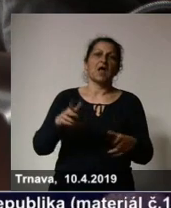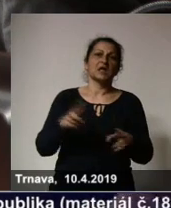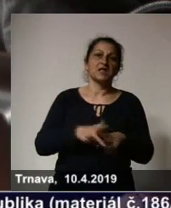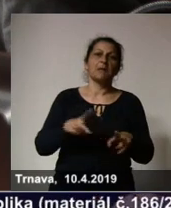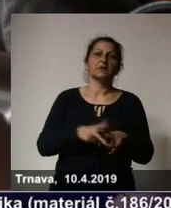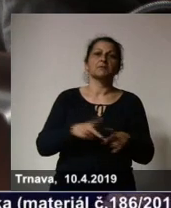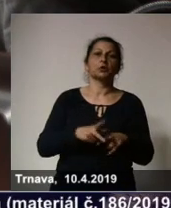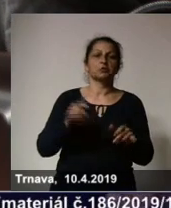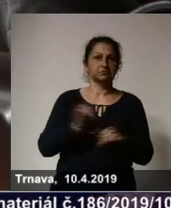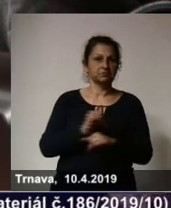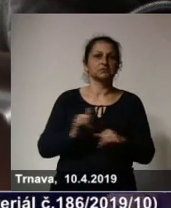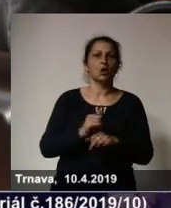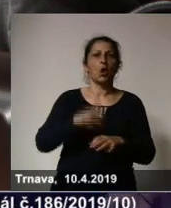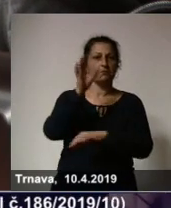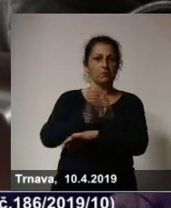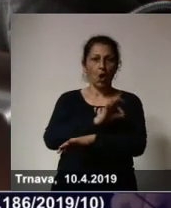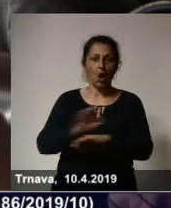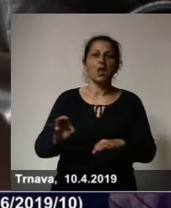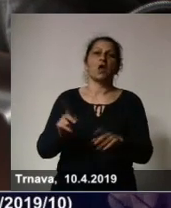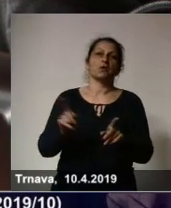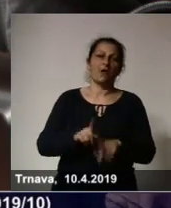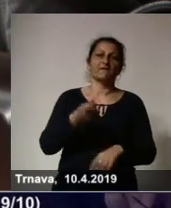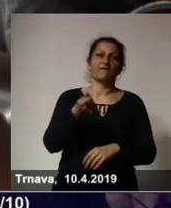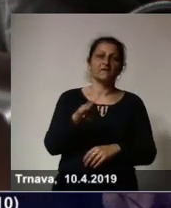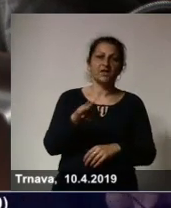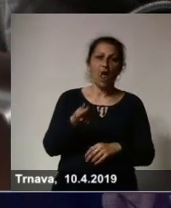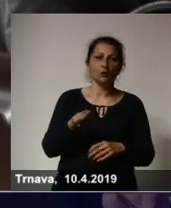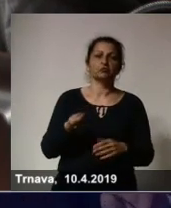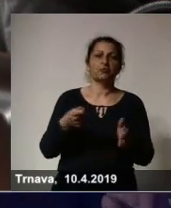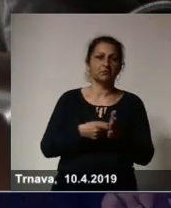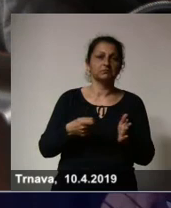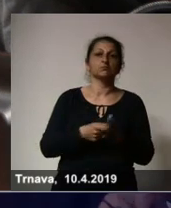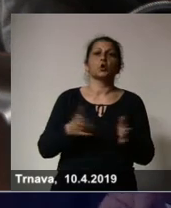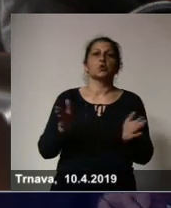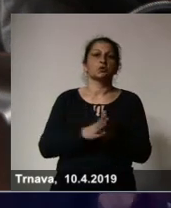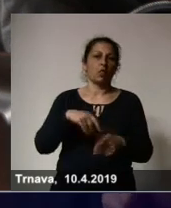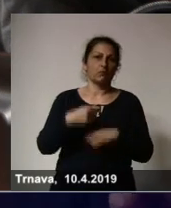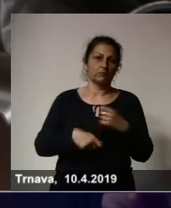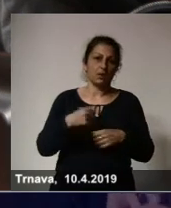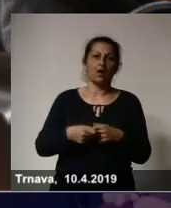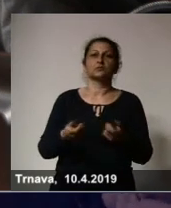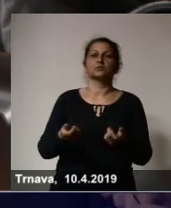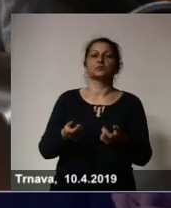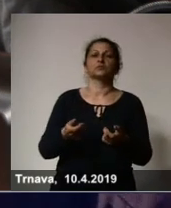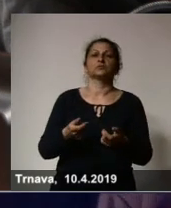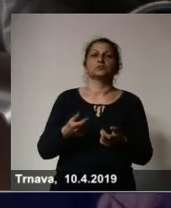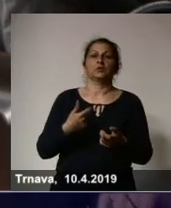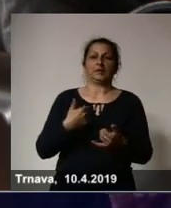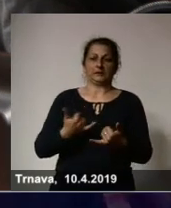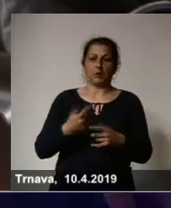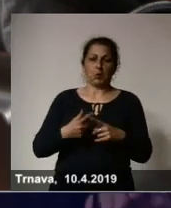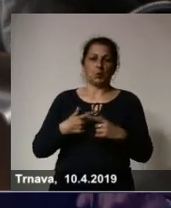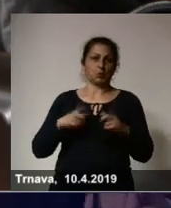realizácie projektu aj zabezpečenie finančných prostriedkov na spolufinancovanie. Tu nás zastavím realizovaného